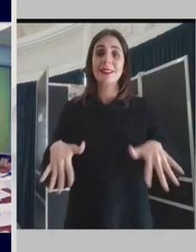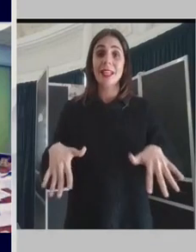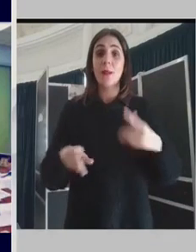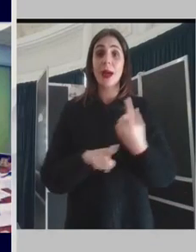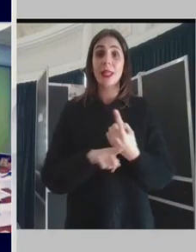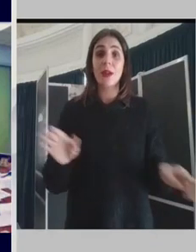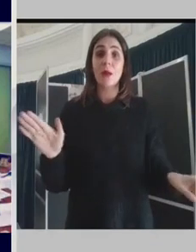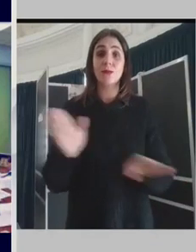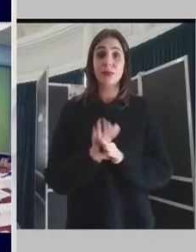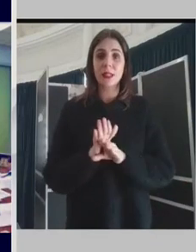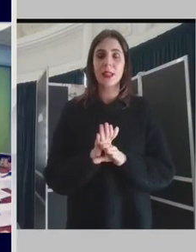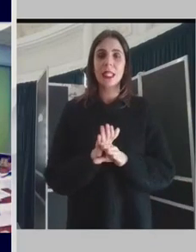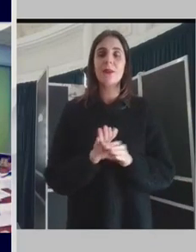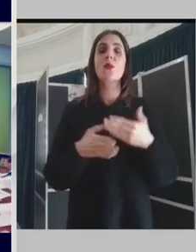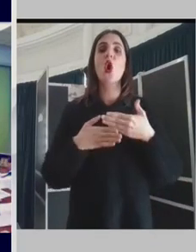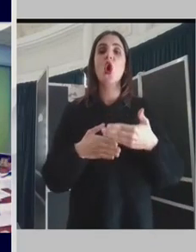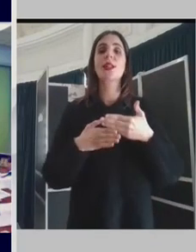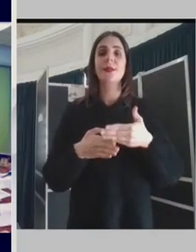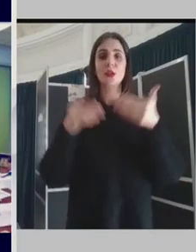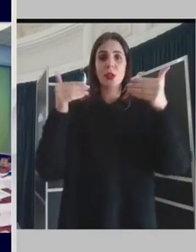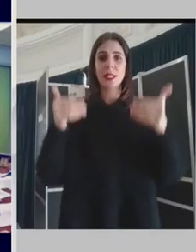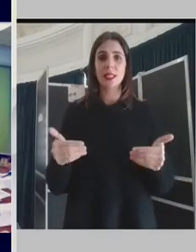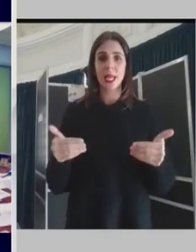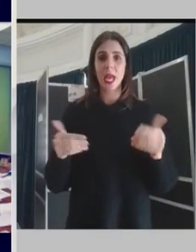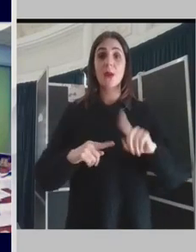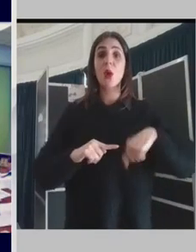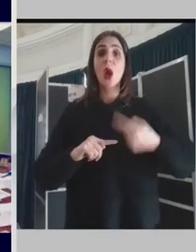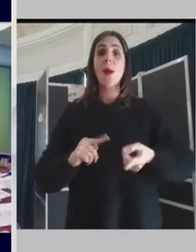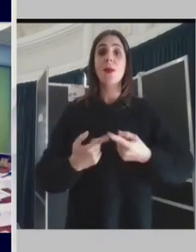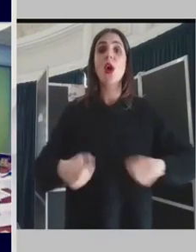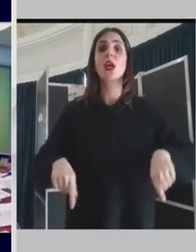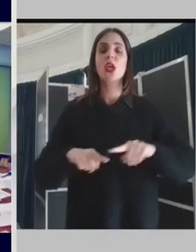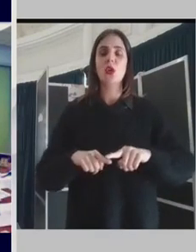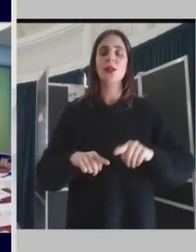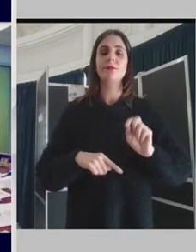fare richiesta di condivisione schermo e poi noi la riattiviamo da qui.